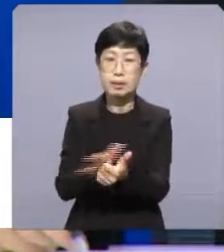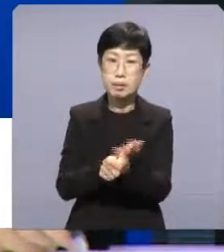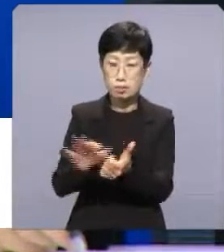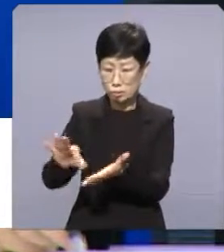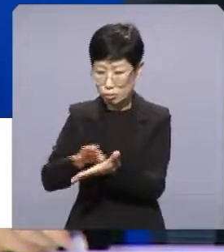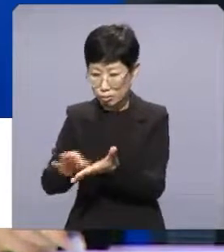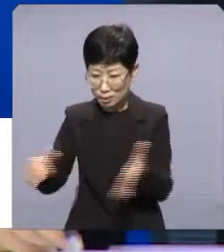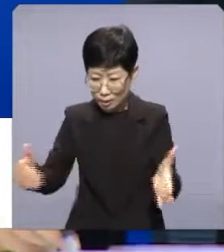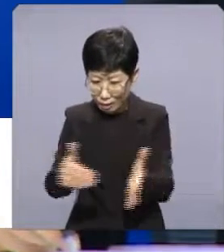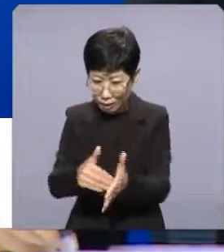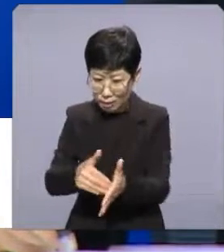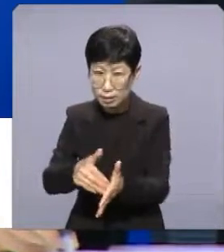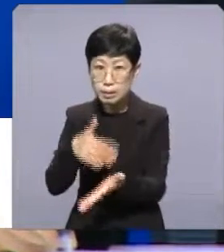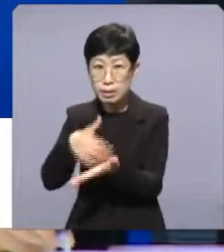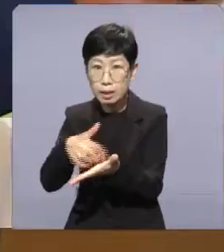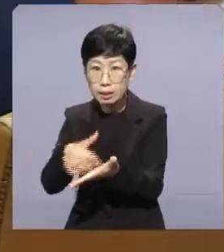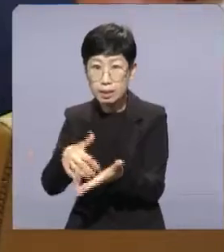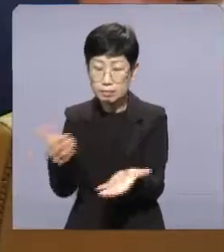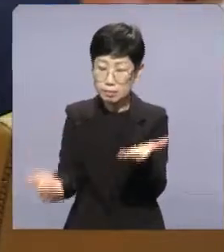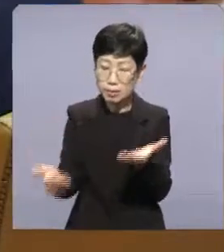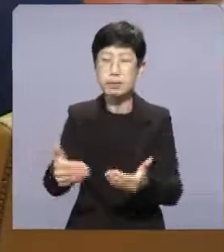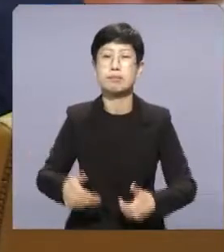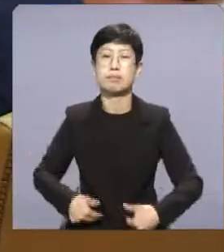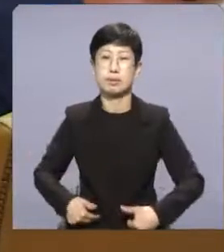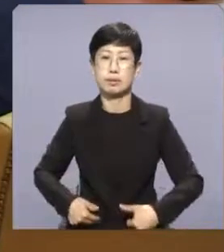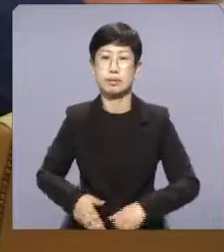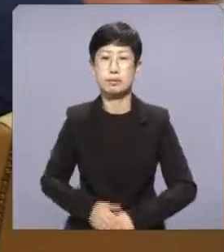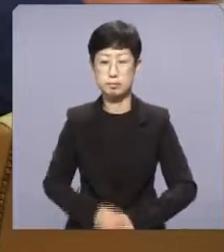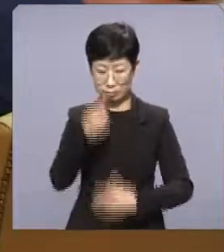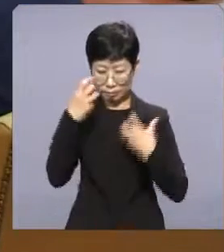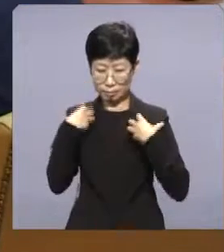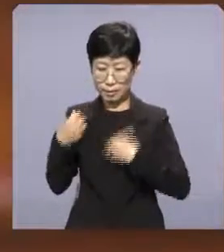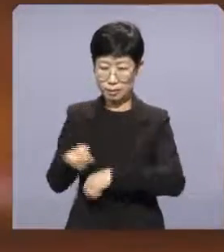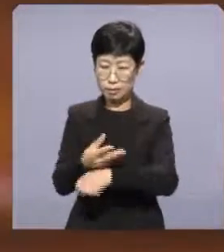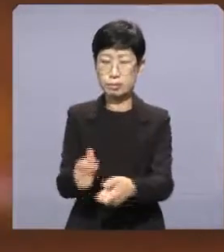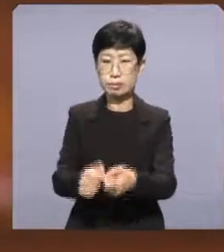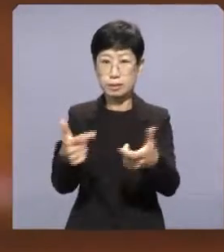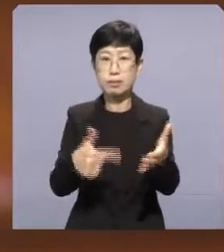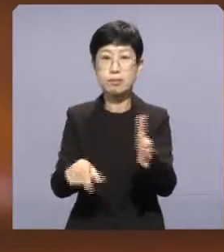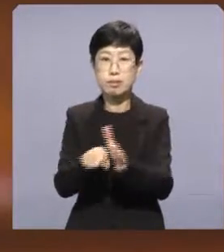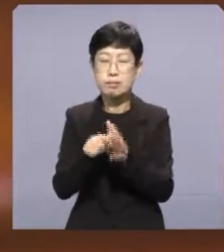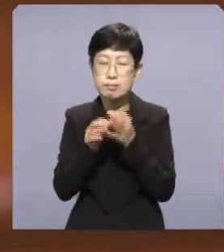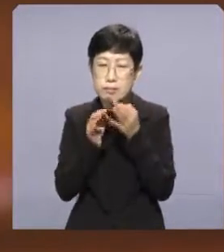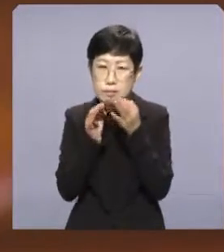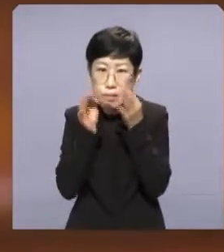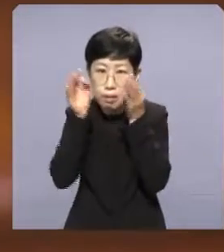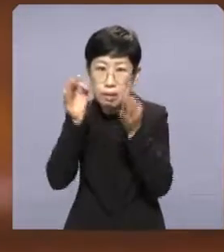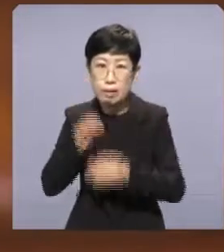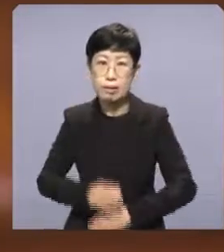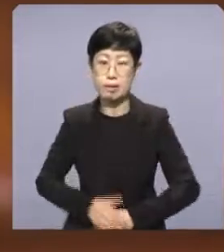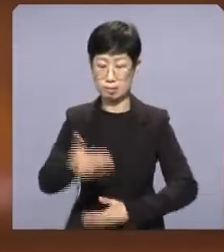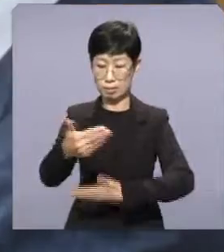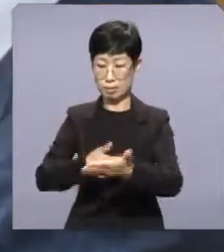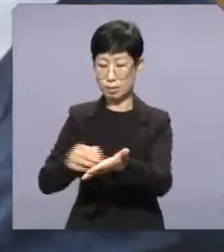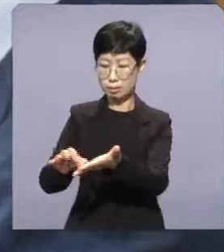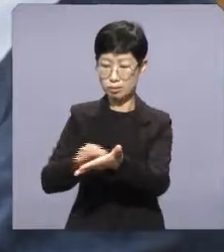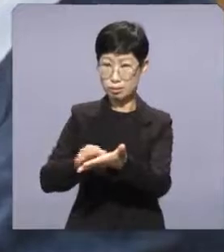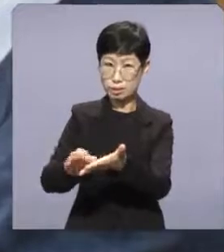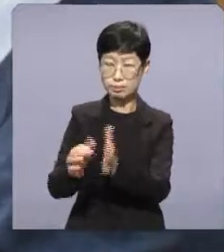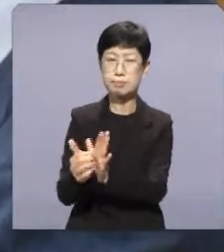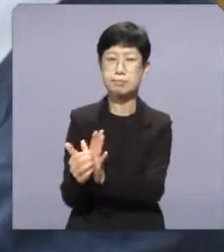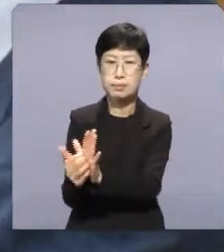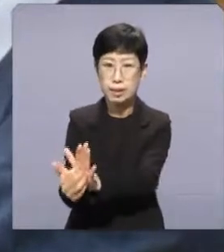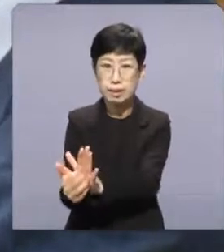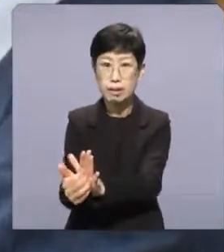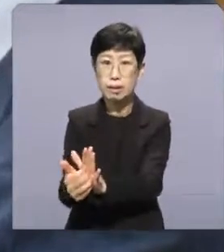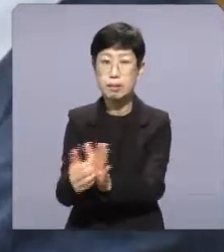고려해서 판단해야 될 것 같습니다 정부는 수출 확대를 위한 총력전 으로 경상 수치 약화에 대응한다 는 입장을